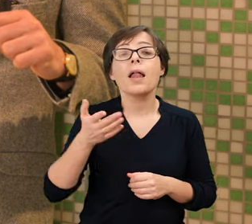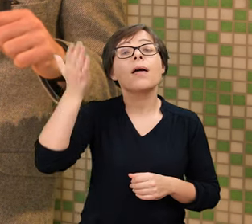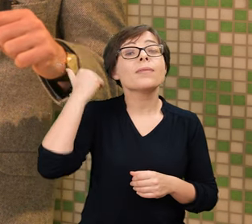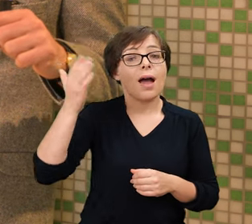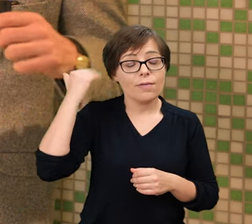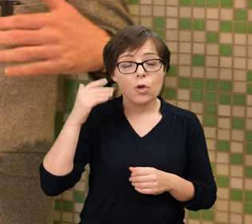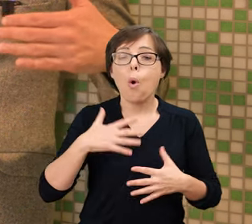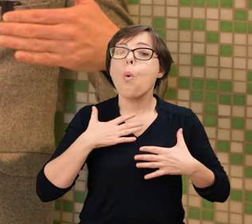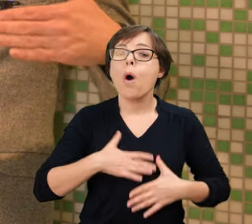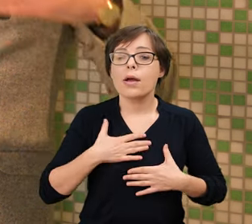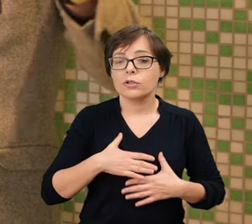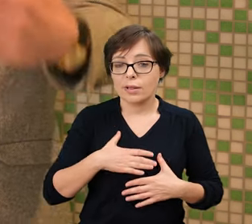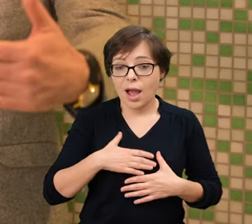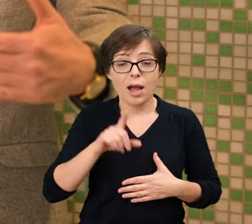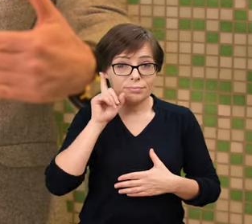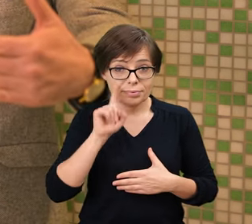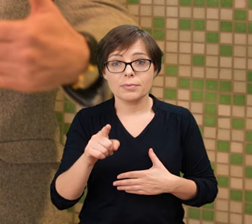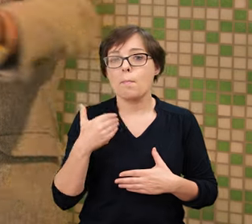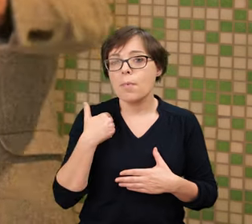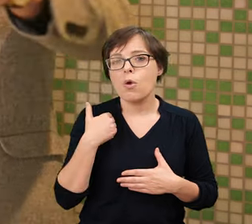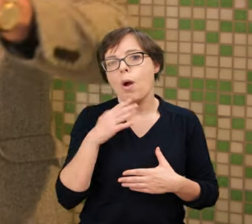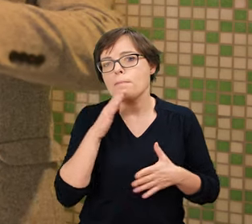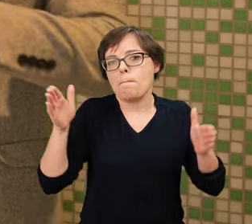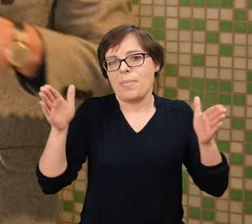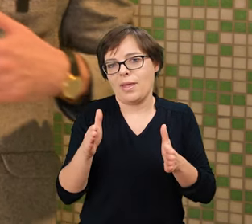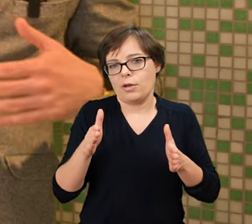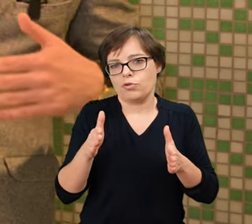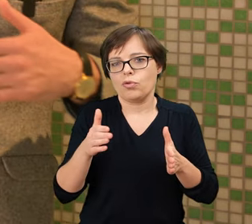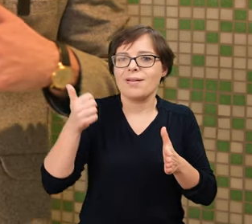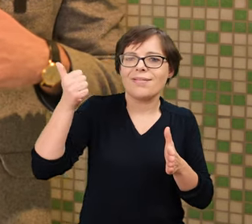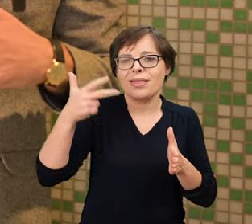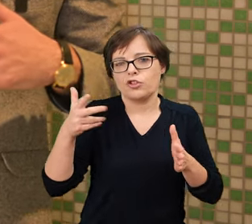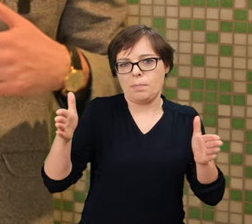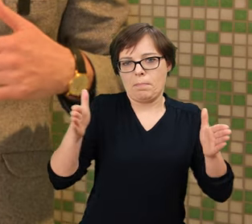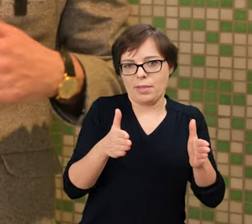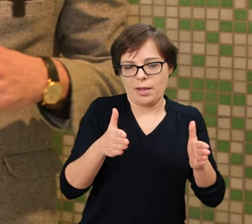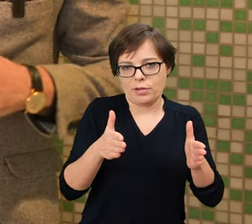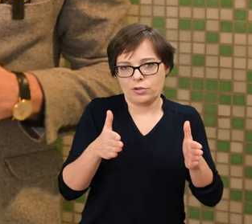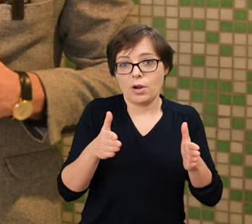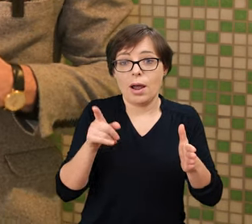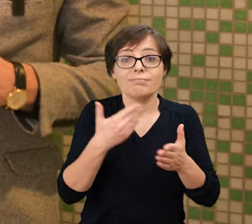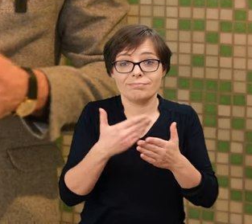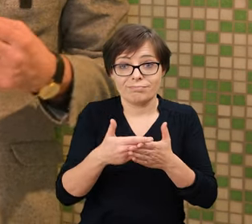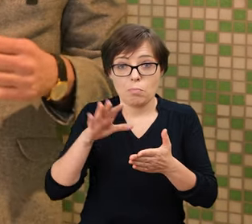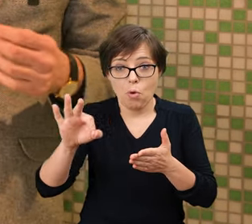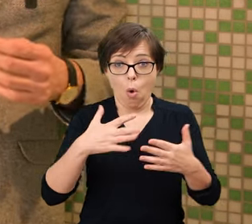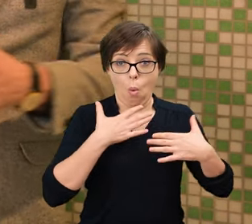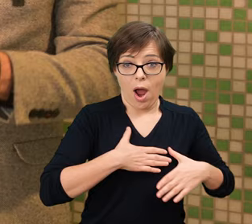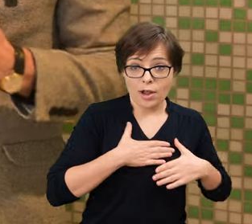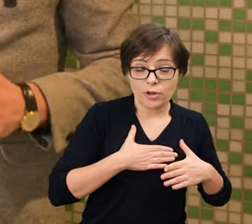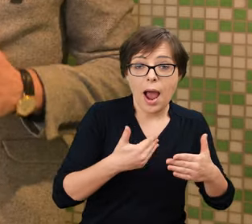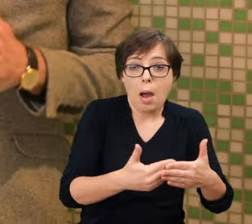jako o 1/3 mniejsza i poprzedzona takim niewielkim przedpokojem z